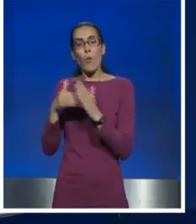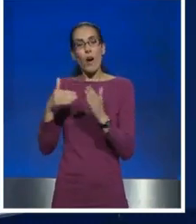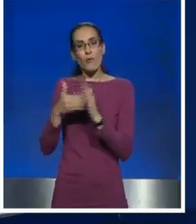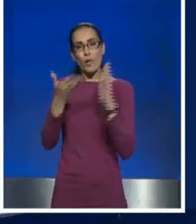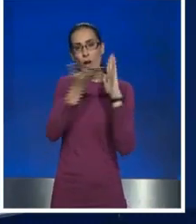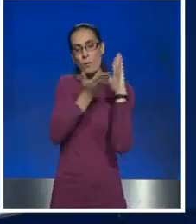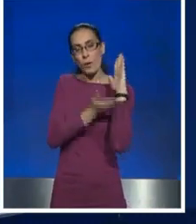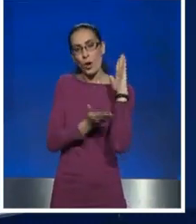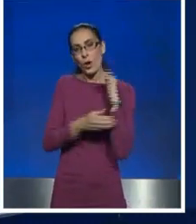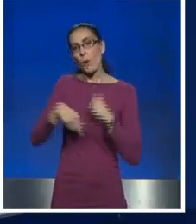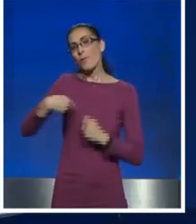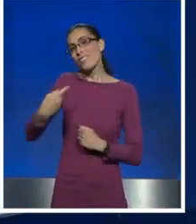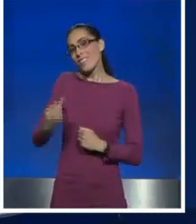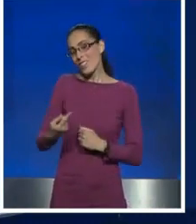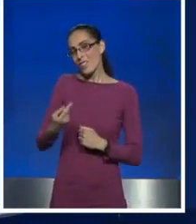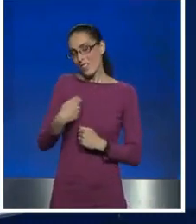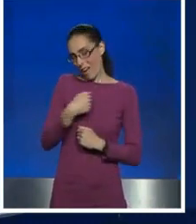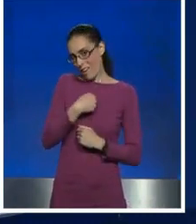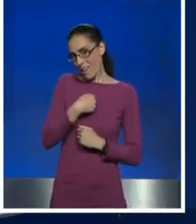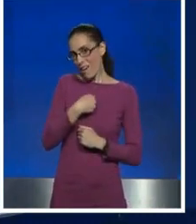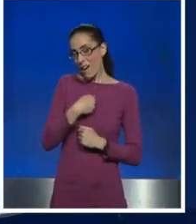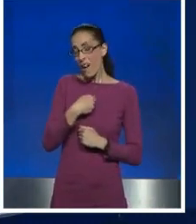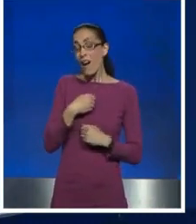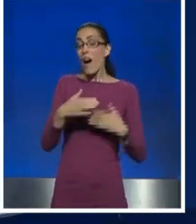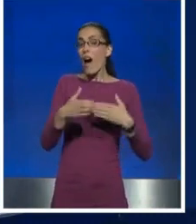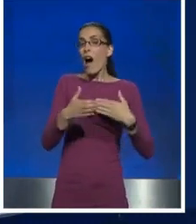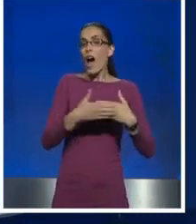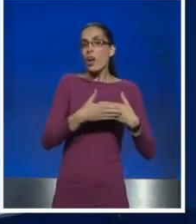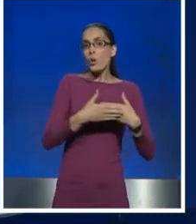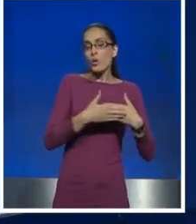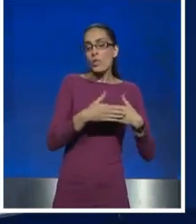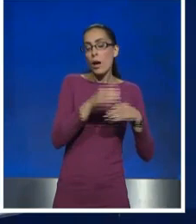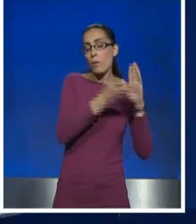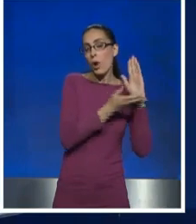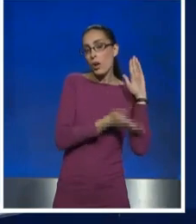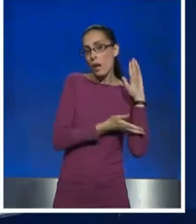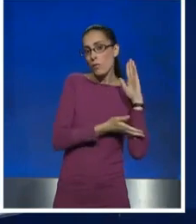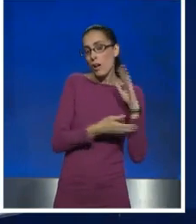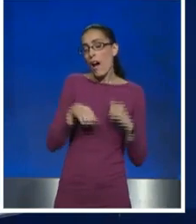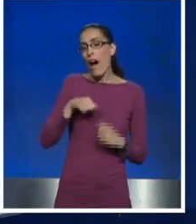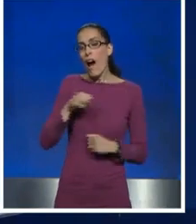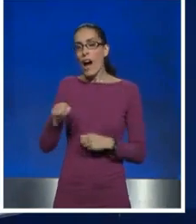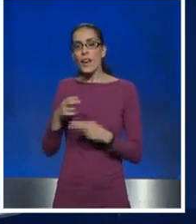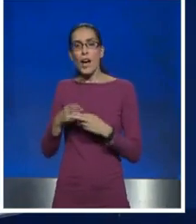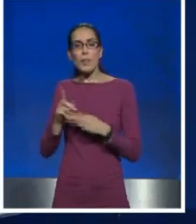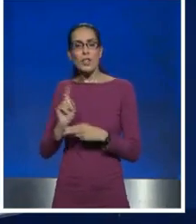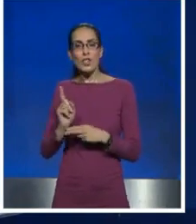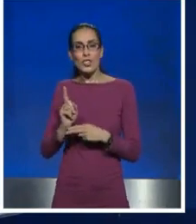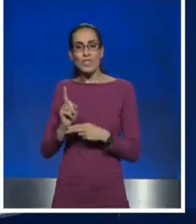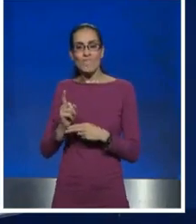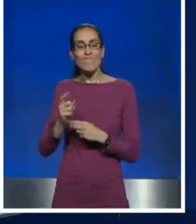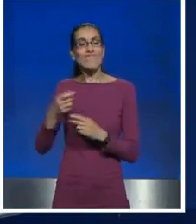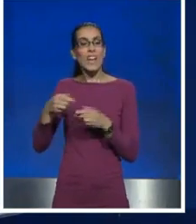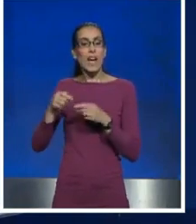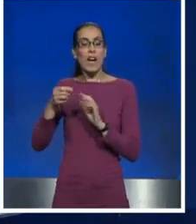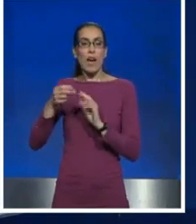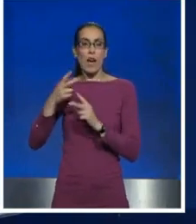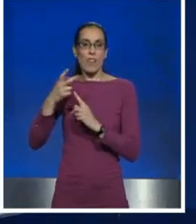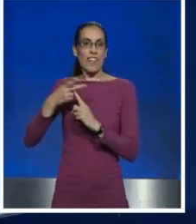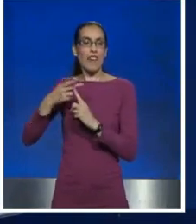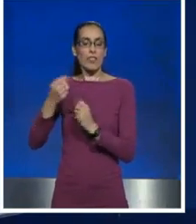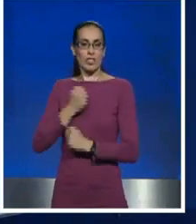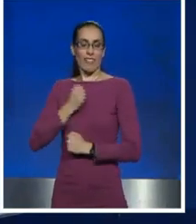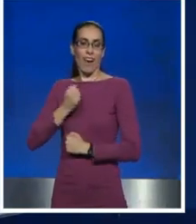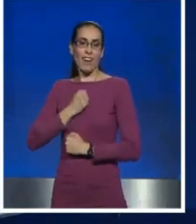ħalqna, ftaħna stazzjon li xandar 24 siegħa kuljum. Għajjatna iktar. Kienet l-Alleanza Bidla li kixfet